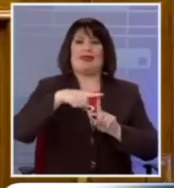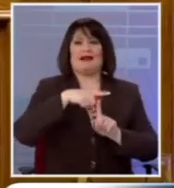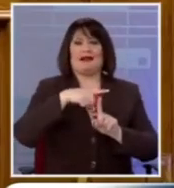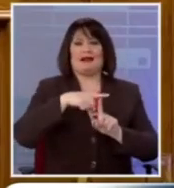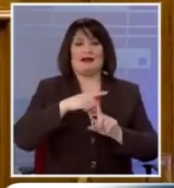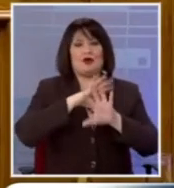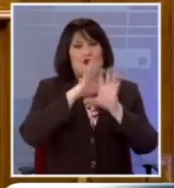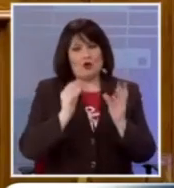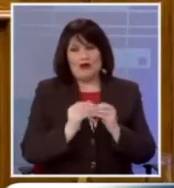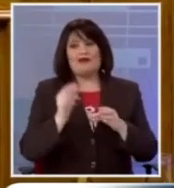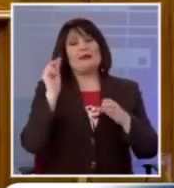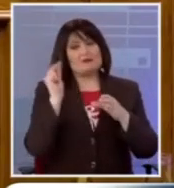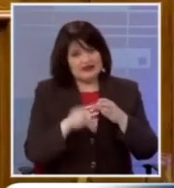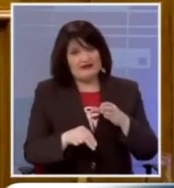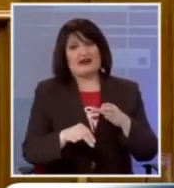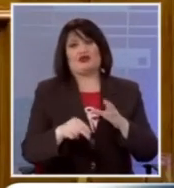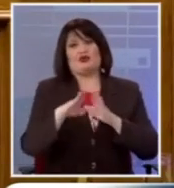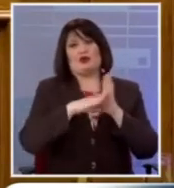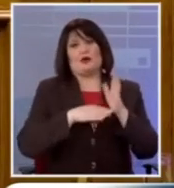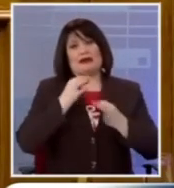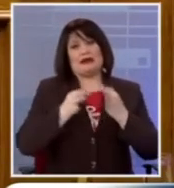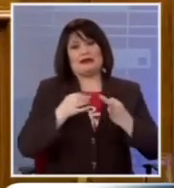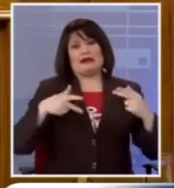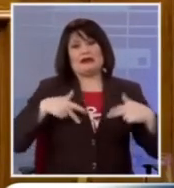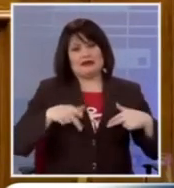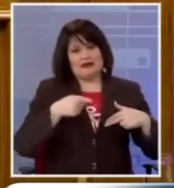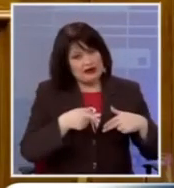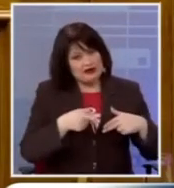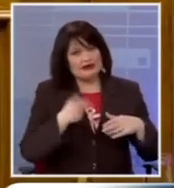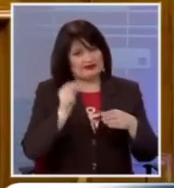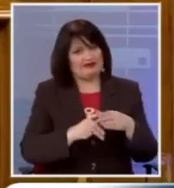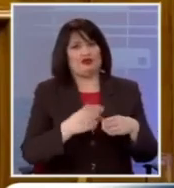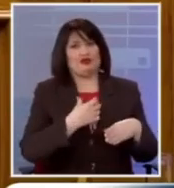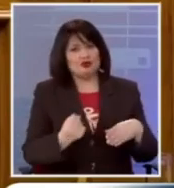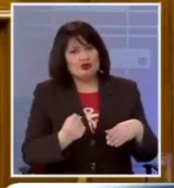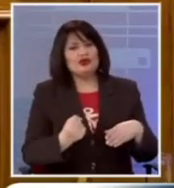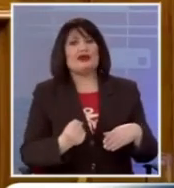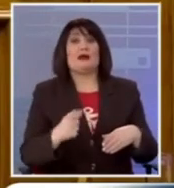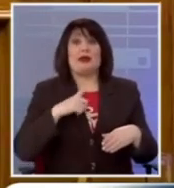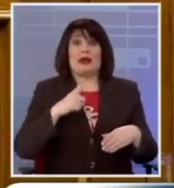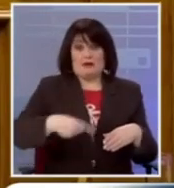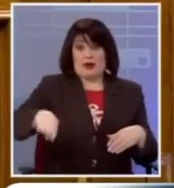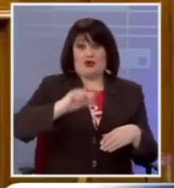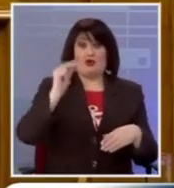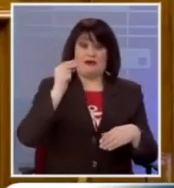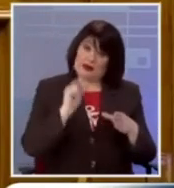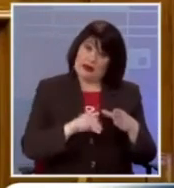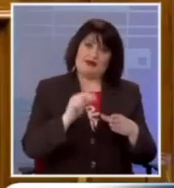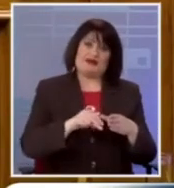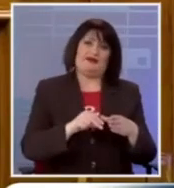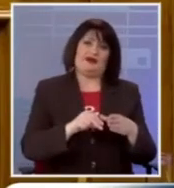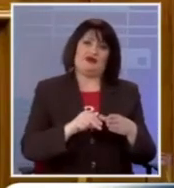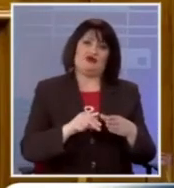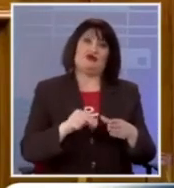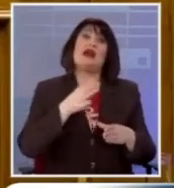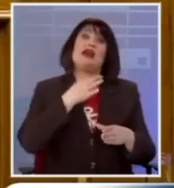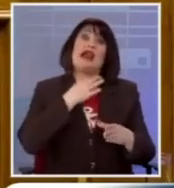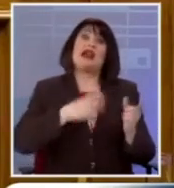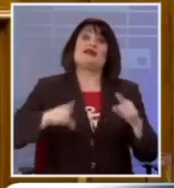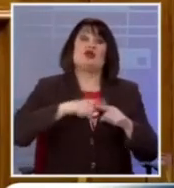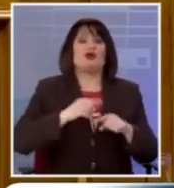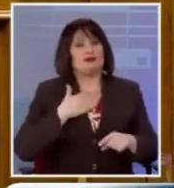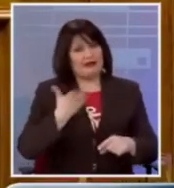σκέψεις αυτές ψηφίζω τις προγραμματικές δηλώσεις της κυβέρνησης και περιμένω από όλους τους βουλευτές να πράξουν το ίδιο. Το απαιτεί ο ελληνικός